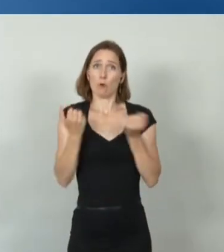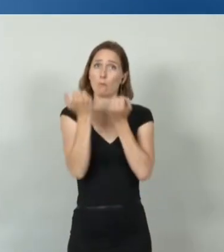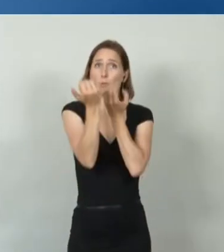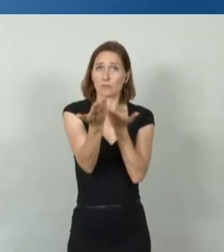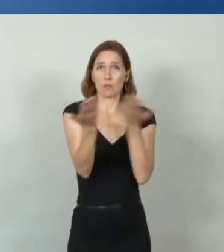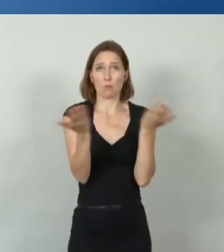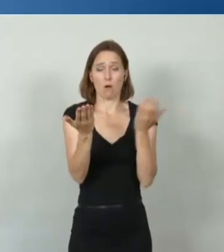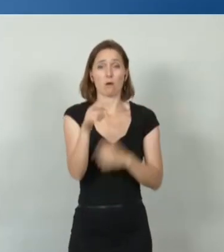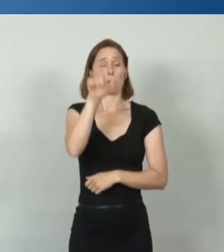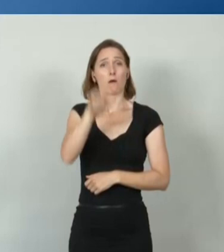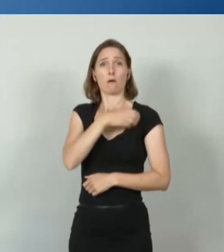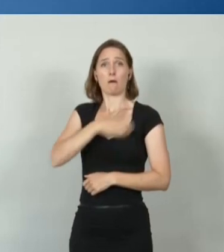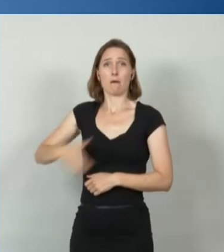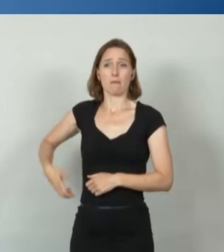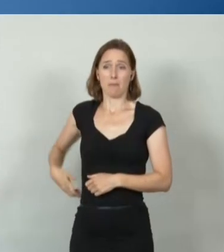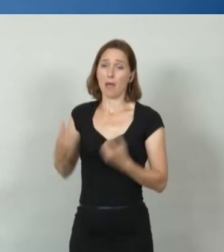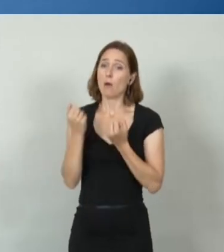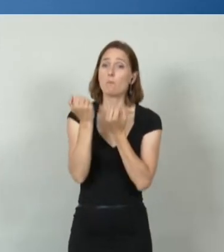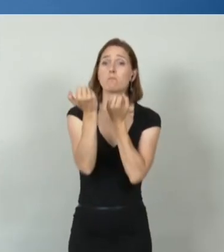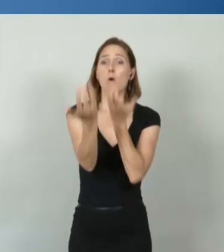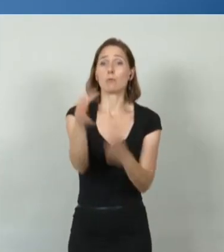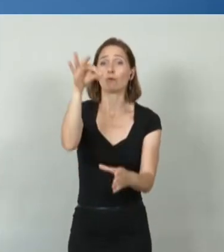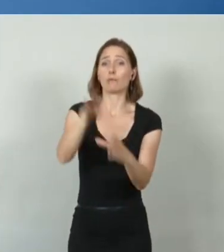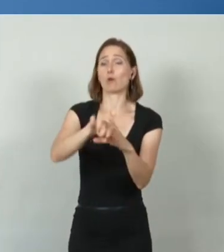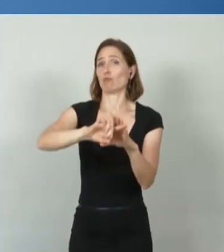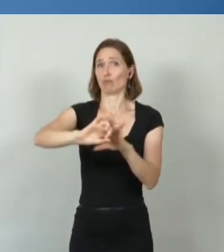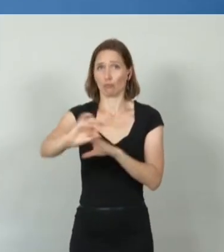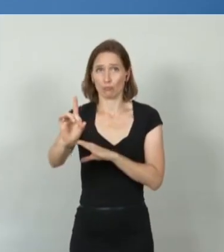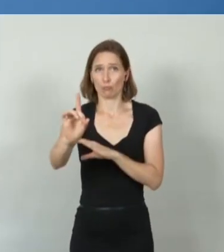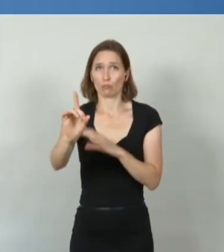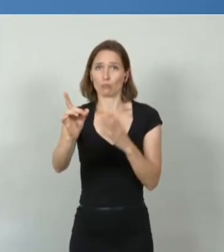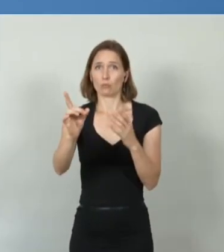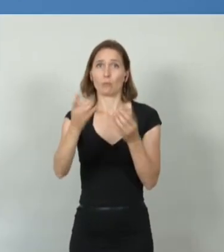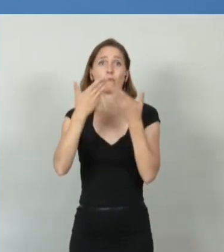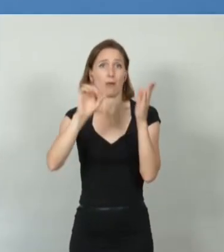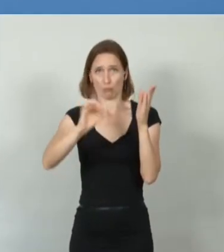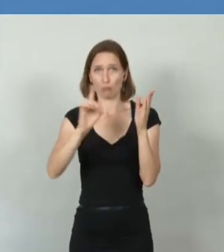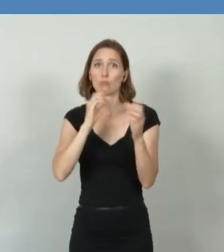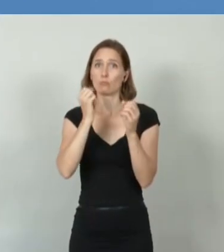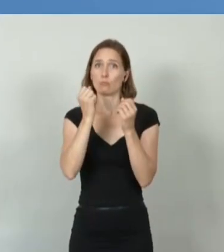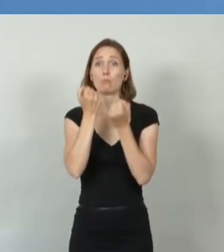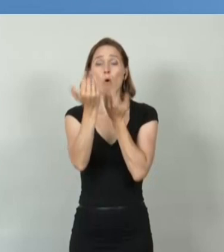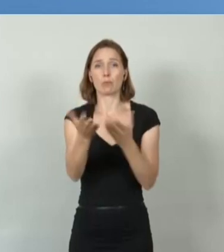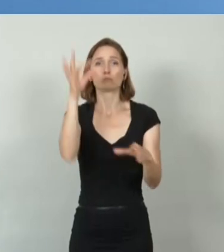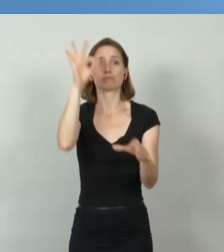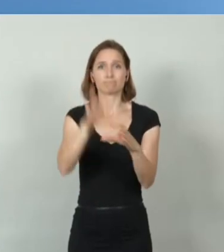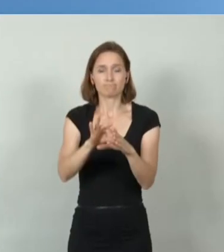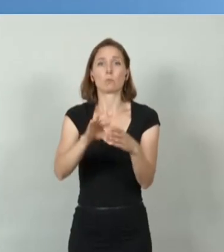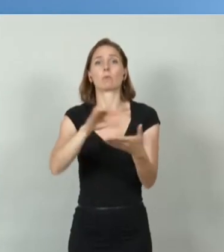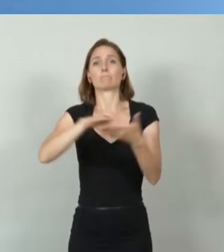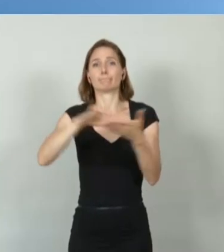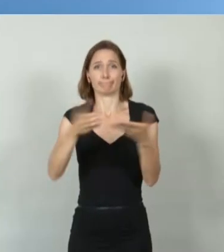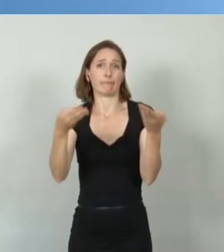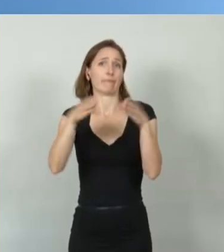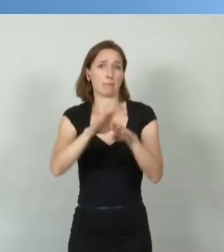au vote des présents la demande de vote à scrutin secret et procède au vote à scrutin secret simplement pour expliquer très simplement à nos collègues